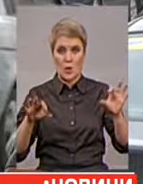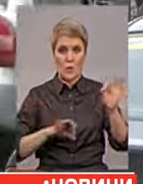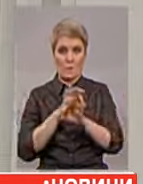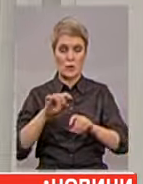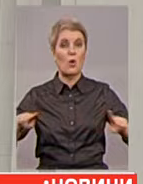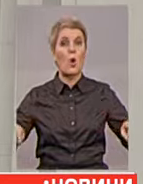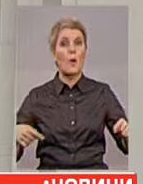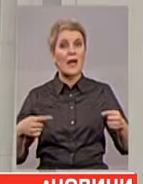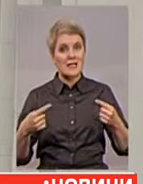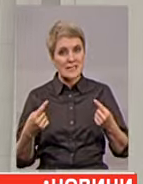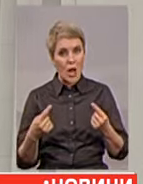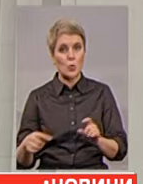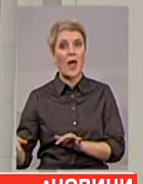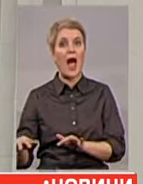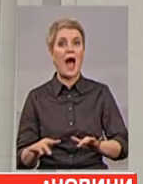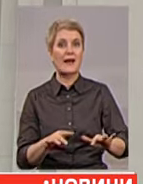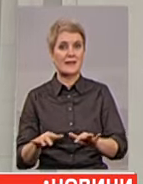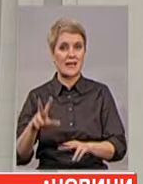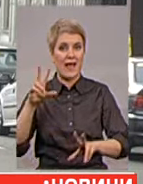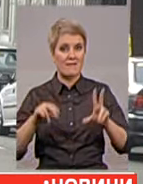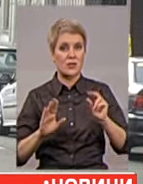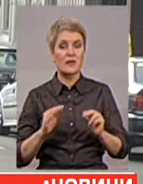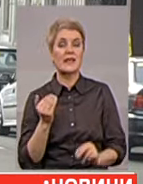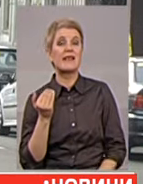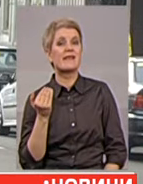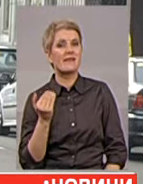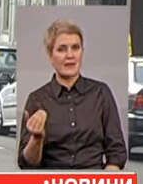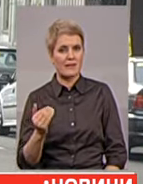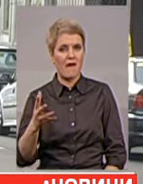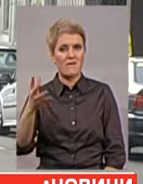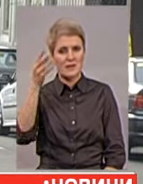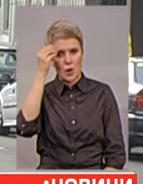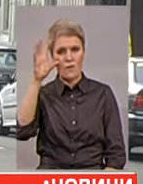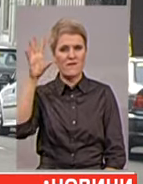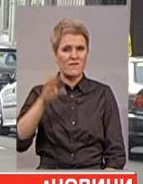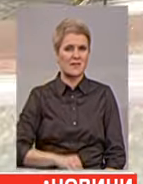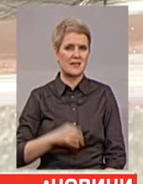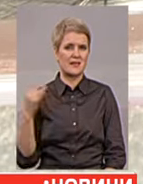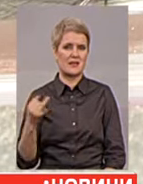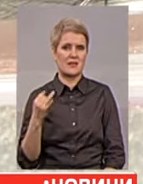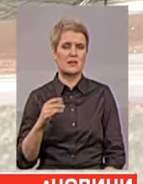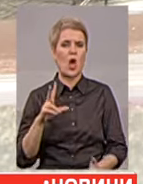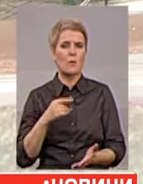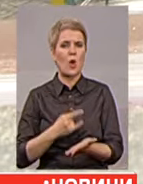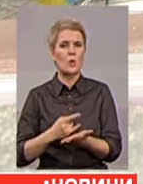вважають, тільки їхній враховує абсолютно всі інтереси. Акцію обіцяють не припиняти, доки не дістануть